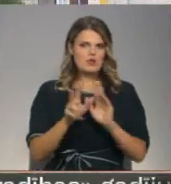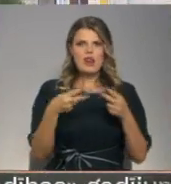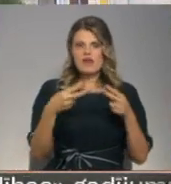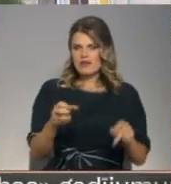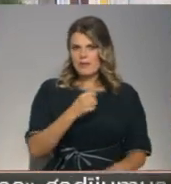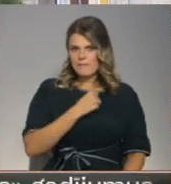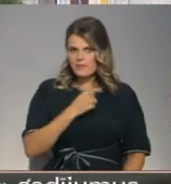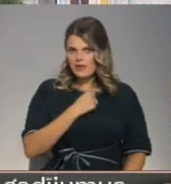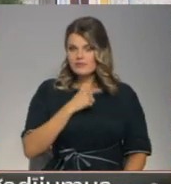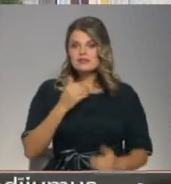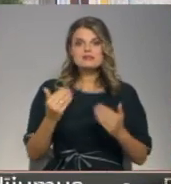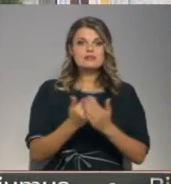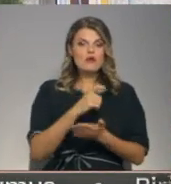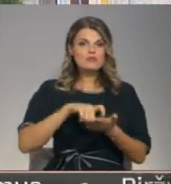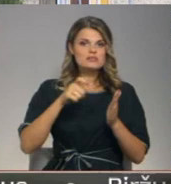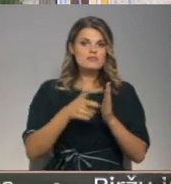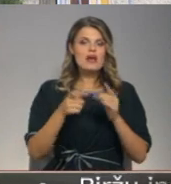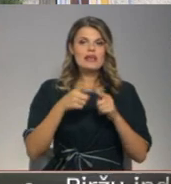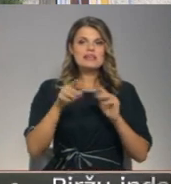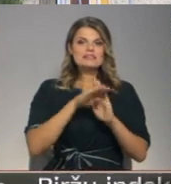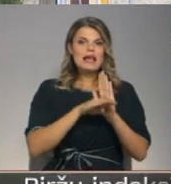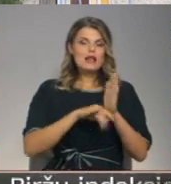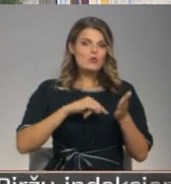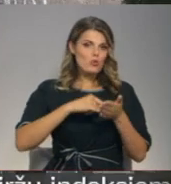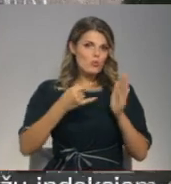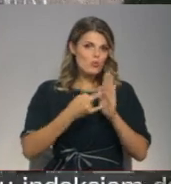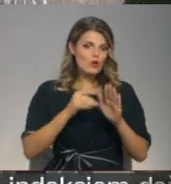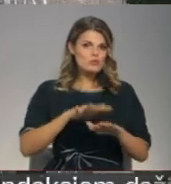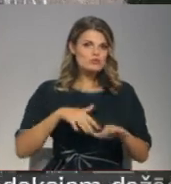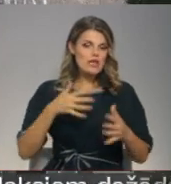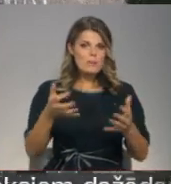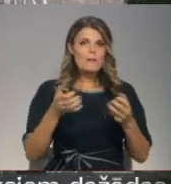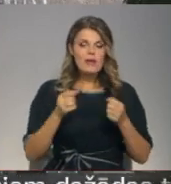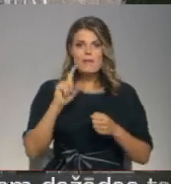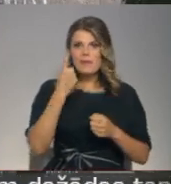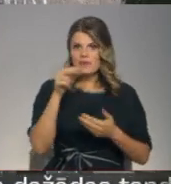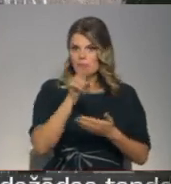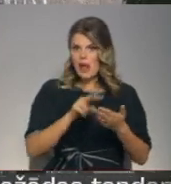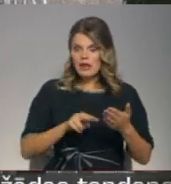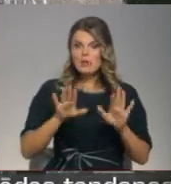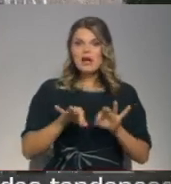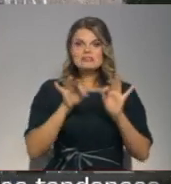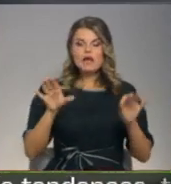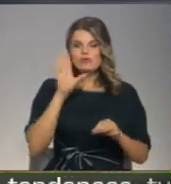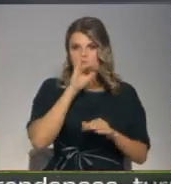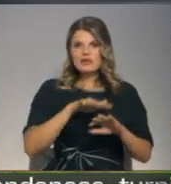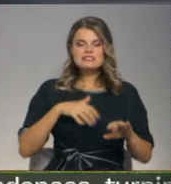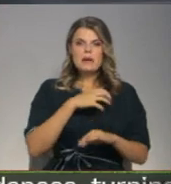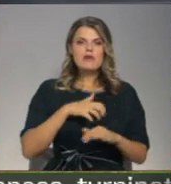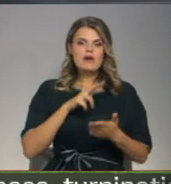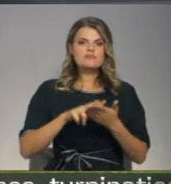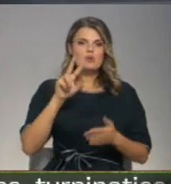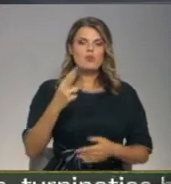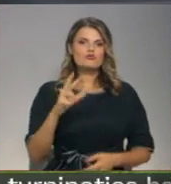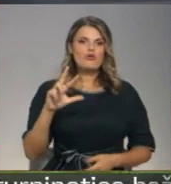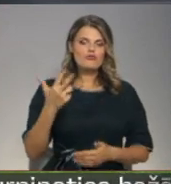jābaidās. Jauno dzīvojamo telpu īres likuma projektu Saeima pieņēmusi pirmajā lasījumā. Lai tas stātos spēkā, Saeimai tas vēl jāpieņem otrajā